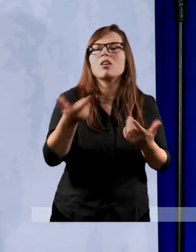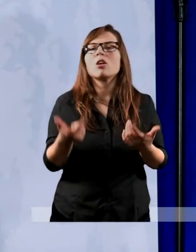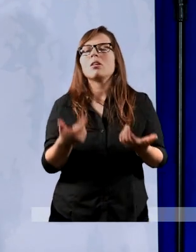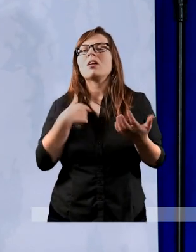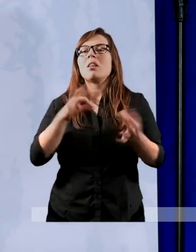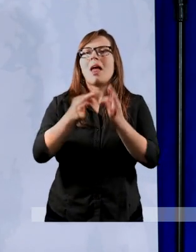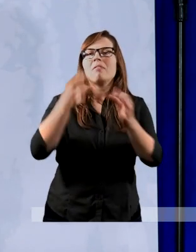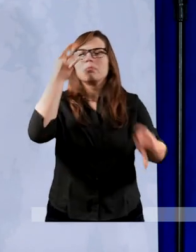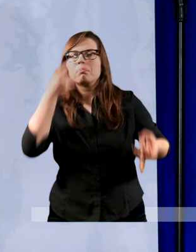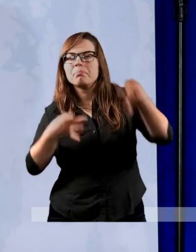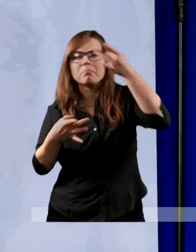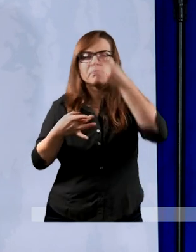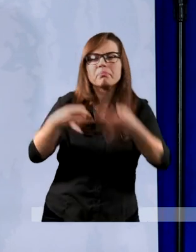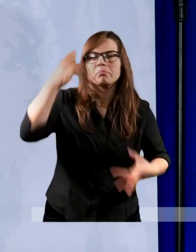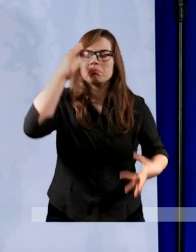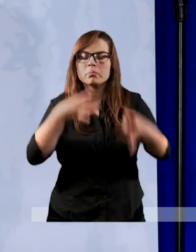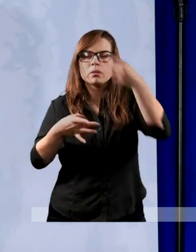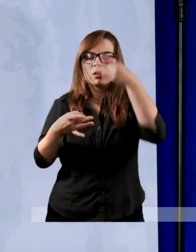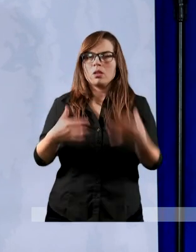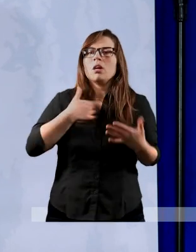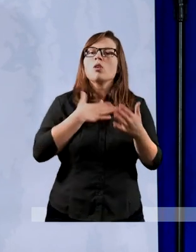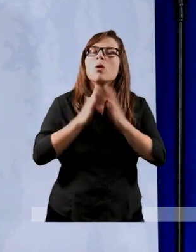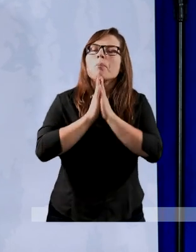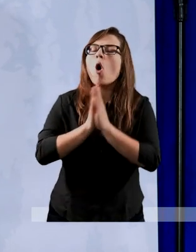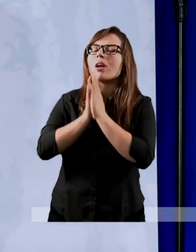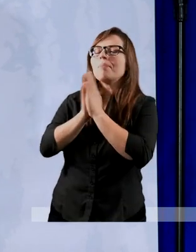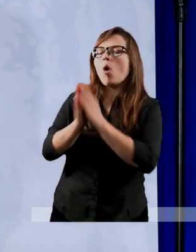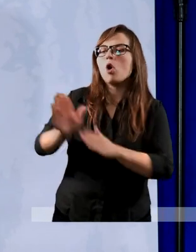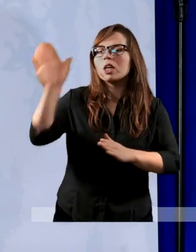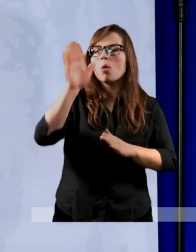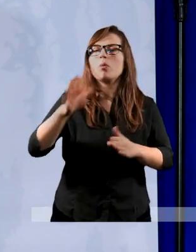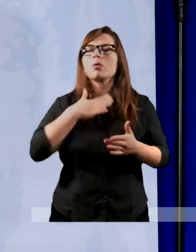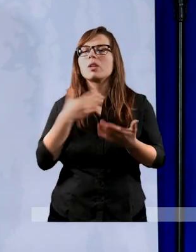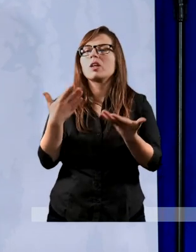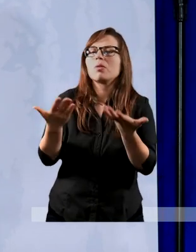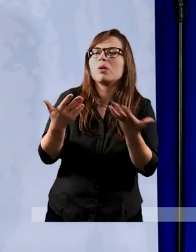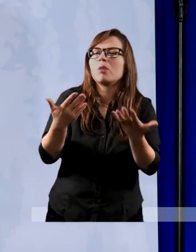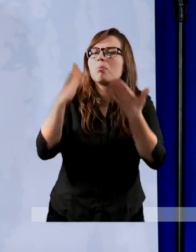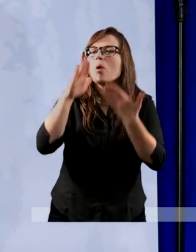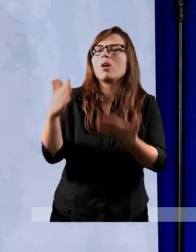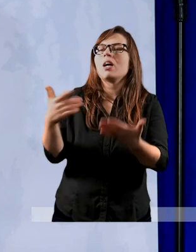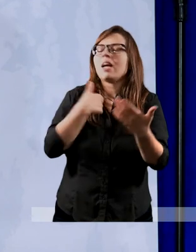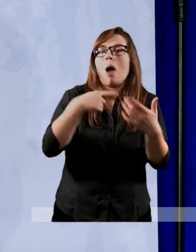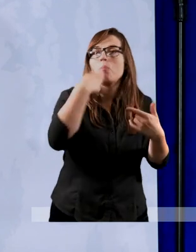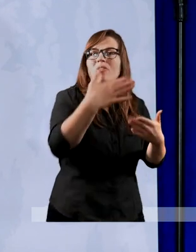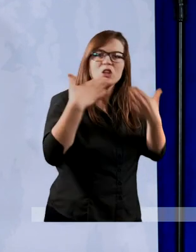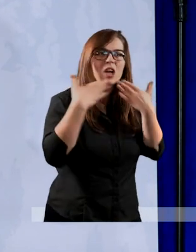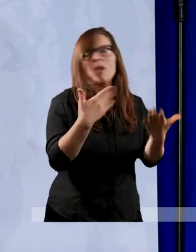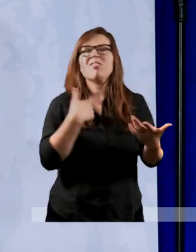no nawet płakałam, nie ukrywam. Modliłam się, co ja mam zrobić, Panie Boże, jak po prostu powiedzieć, no nie, dziękuję, nie gram.